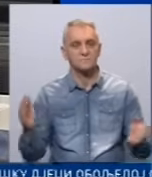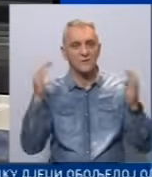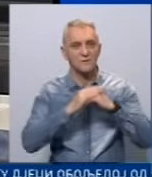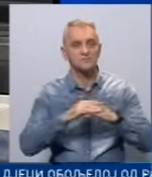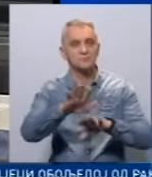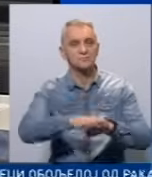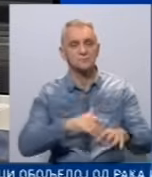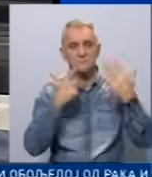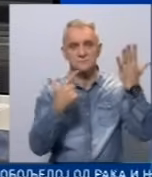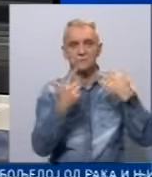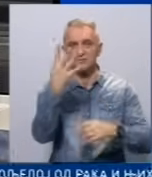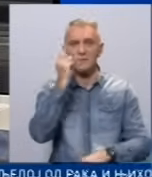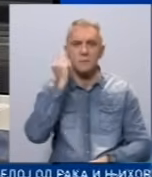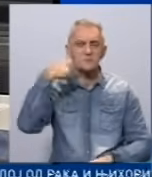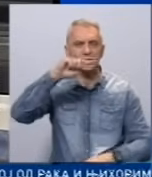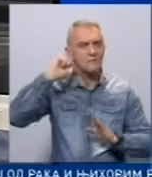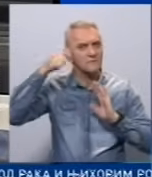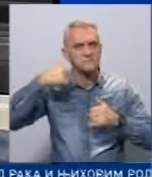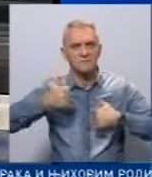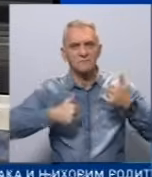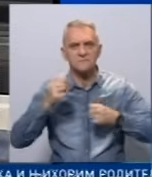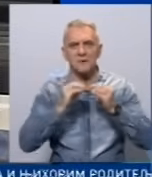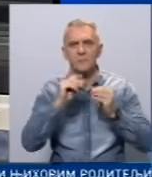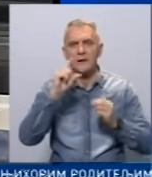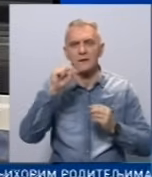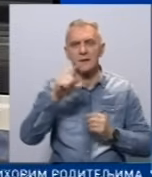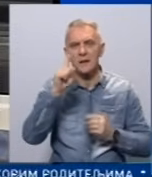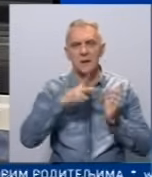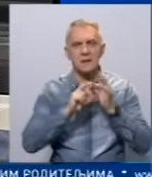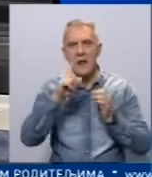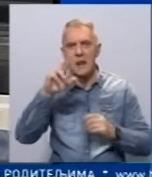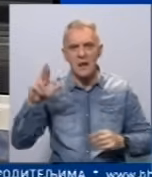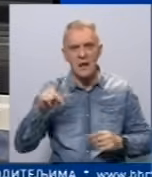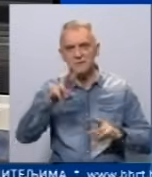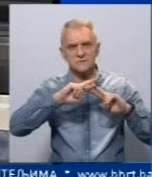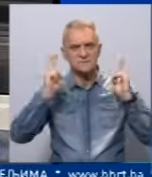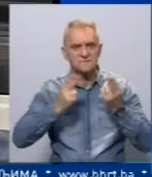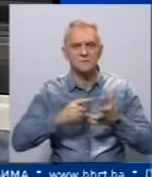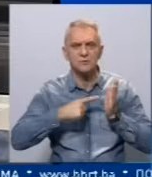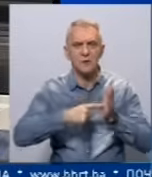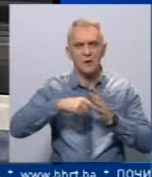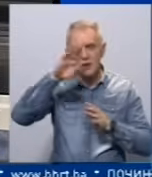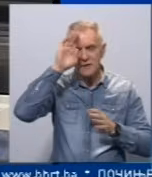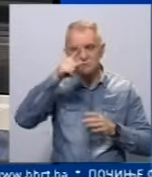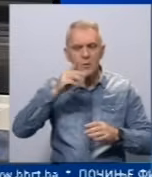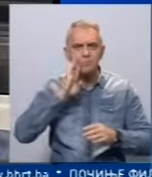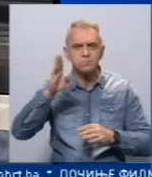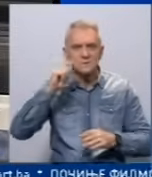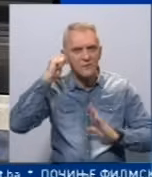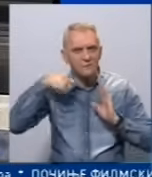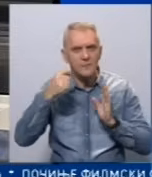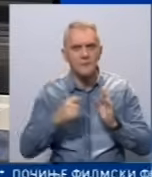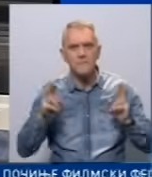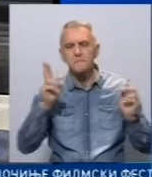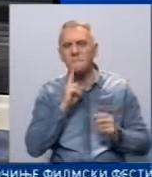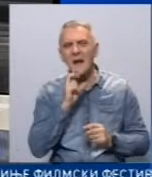Večeras počinje 74. Međunarodni filmski festival Berlinale uz svjetsku premijeru irsko-belgijskog filma Male